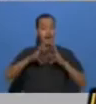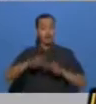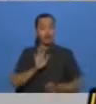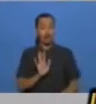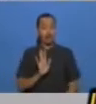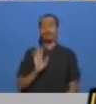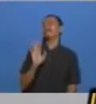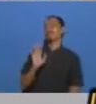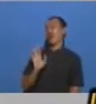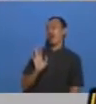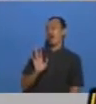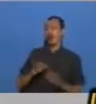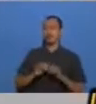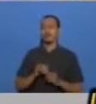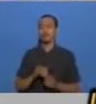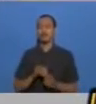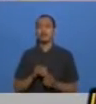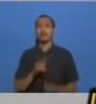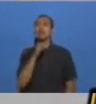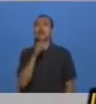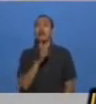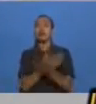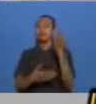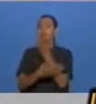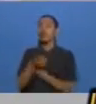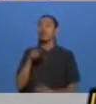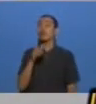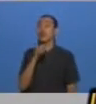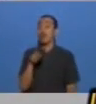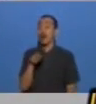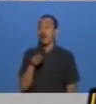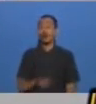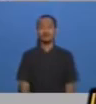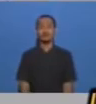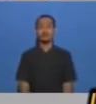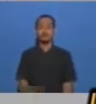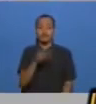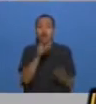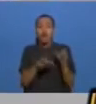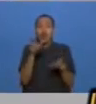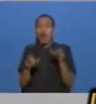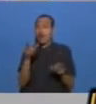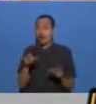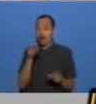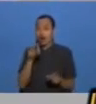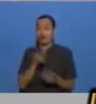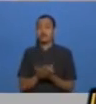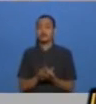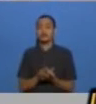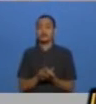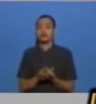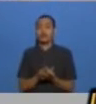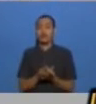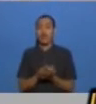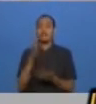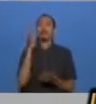Karena mungkin kalau dilihat sebetulnya siapa sih penyandang disabilitas itu gitu kan. Mereka adalah orang yang memiliki